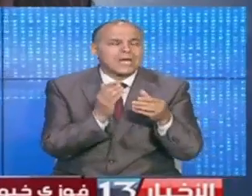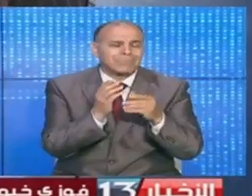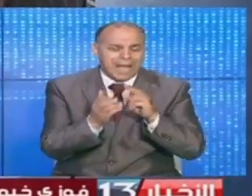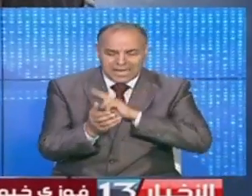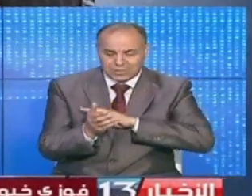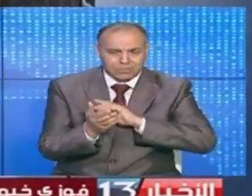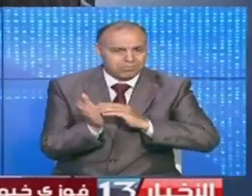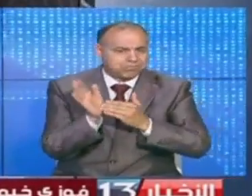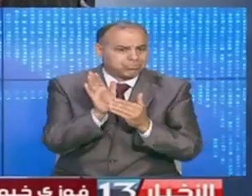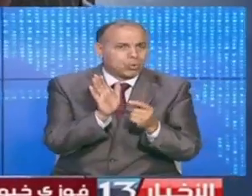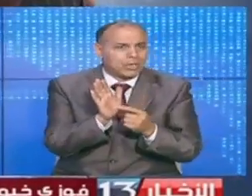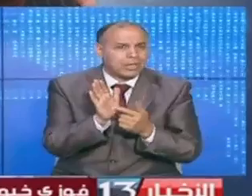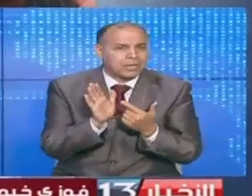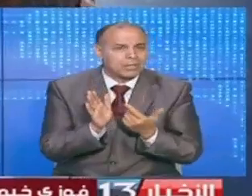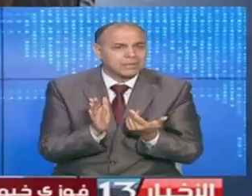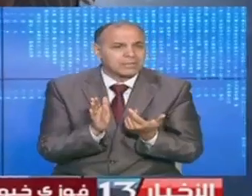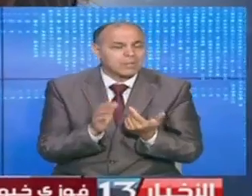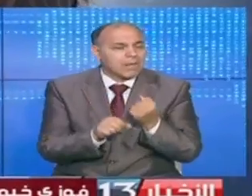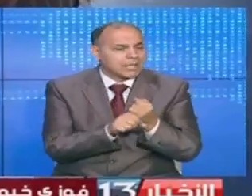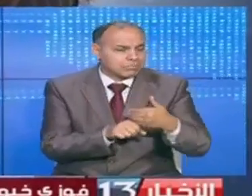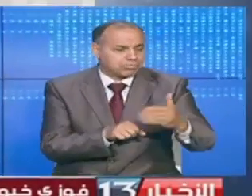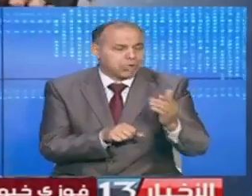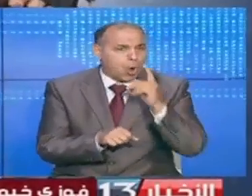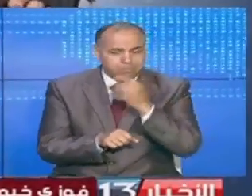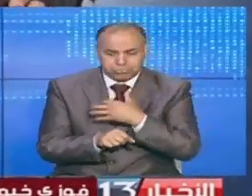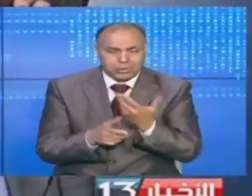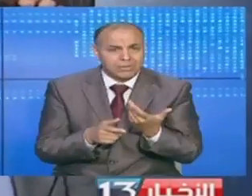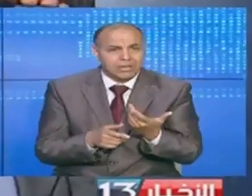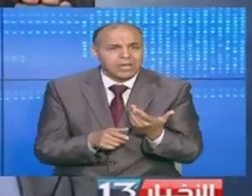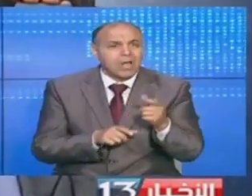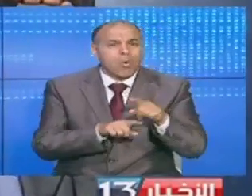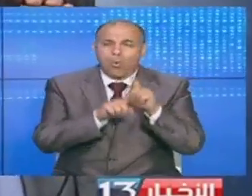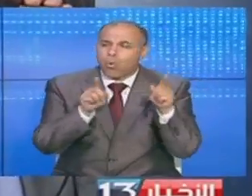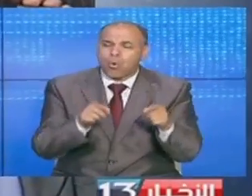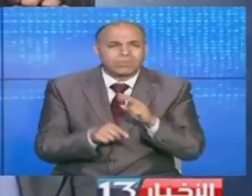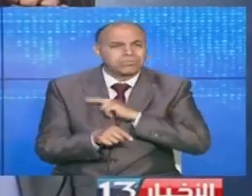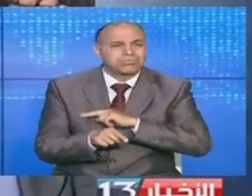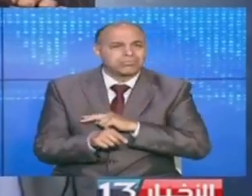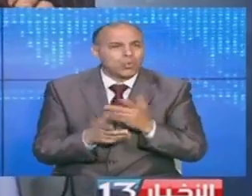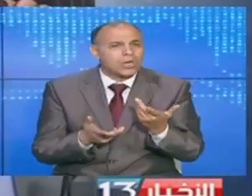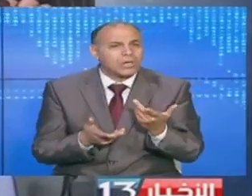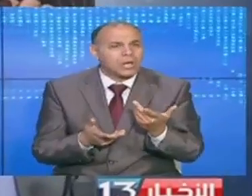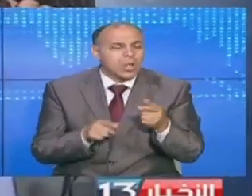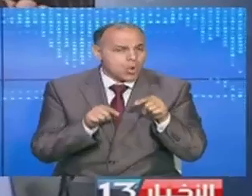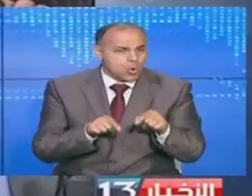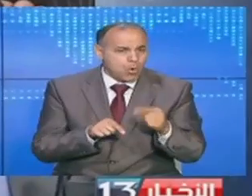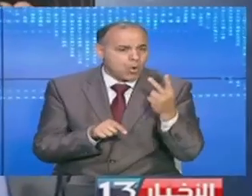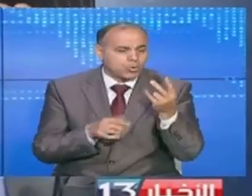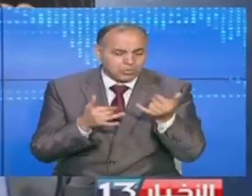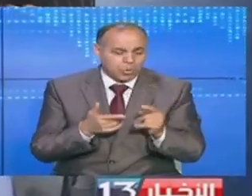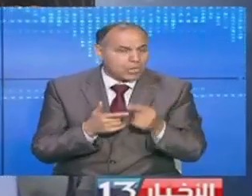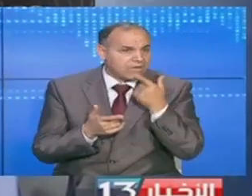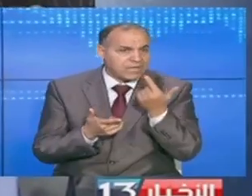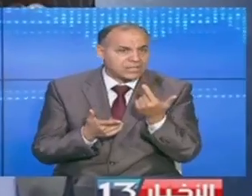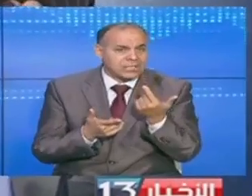تهز لهم وثيقه التامين باش هم يخدموا بها رجال الاعمال. الناس مخلصه تامين على 5 مقاعد وهي اليوم تهز في 2 مقاعد.